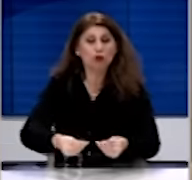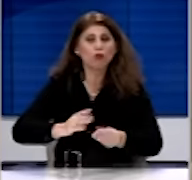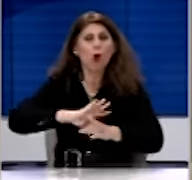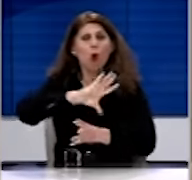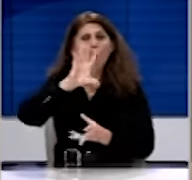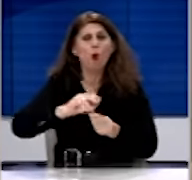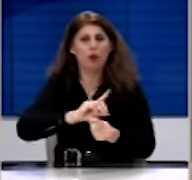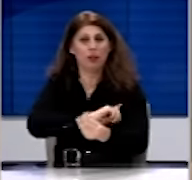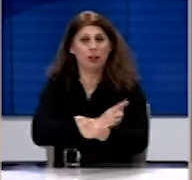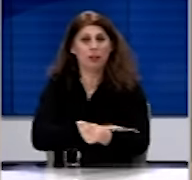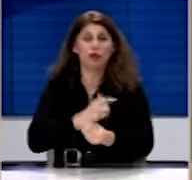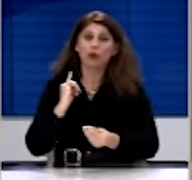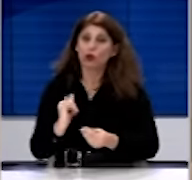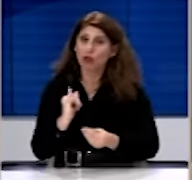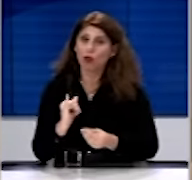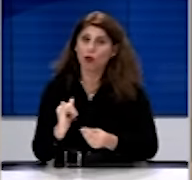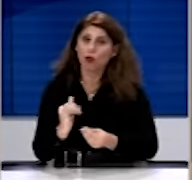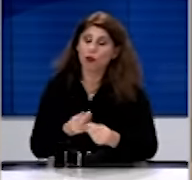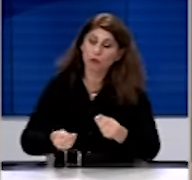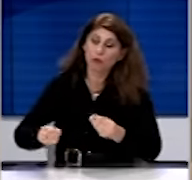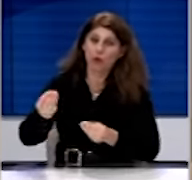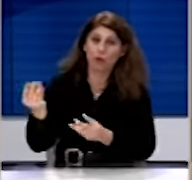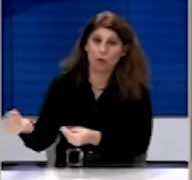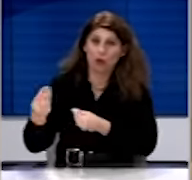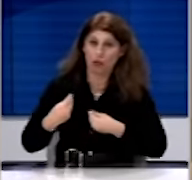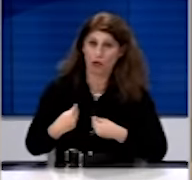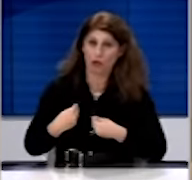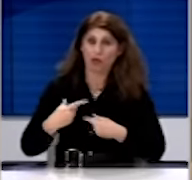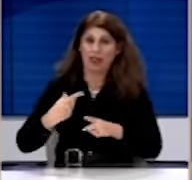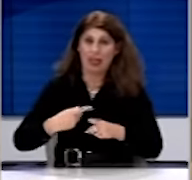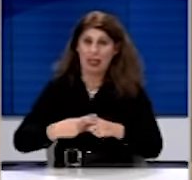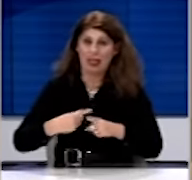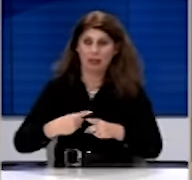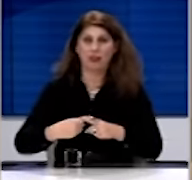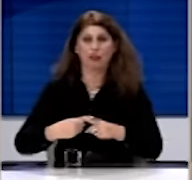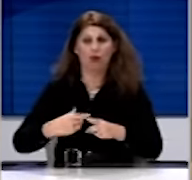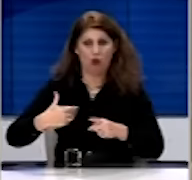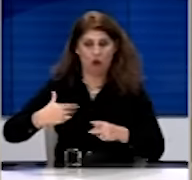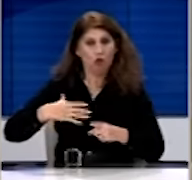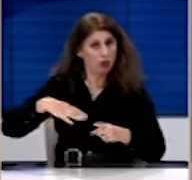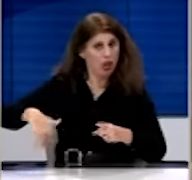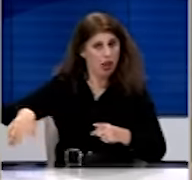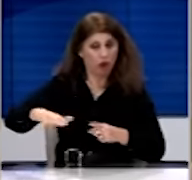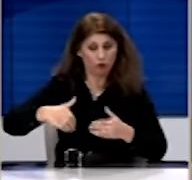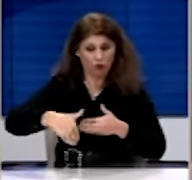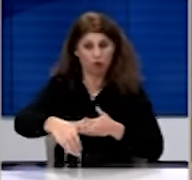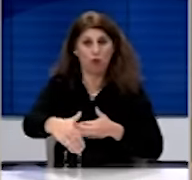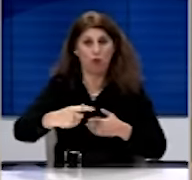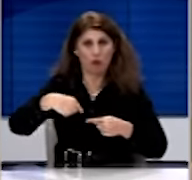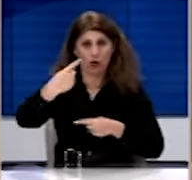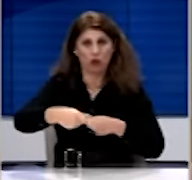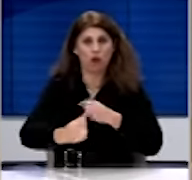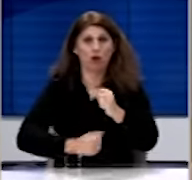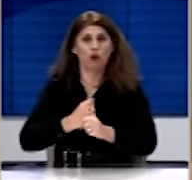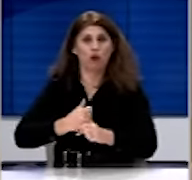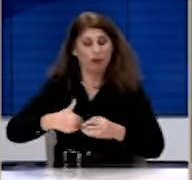δυνάμεις και όσες ακόμα περισσότερες μας δώσει ο ελληνικός λαός το επόμενο διάστημα, τον επόμενο χρόνο,